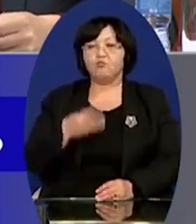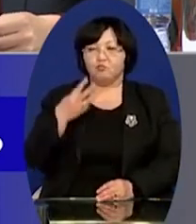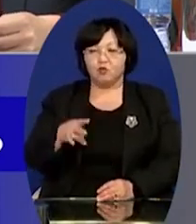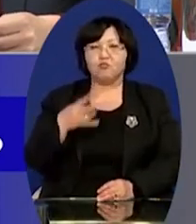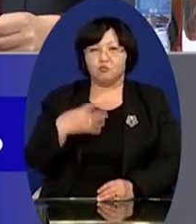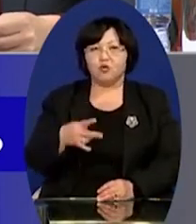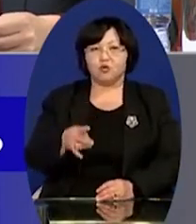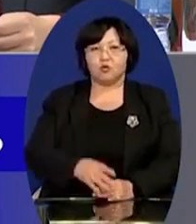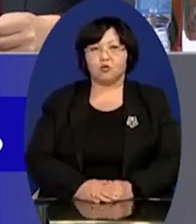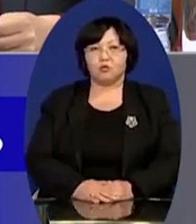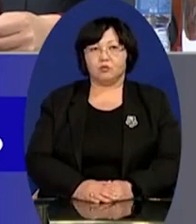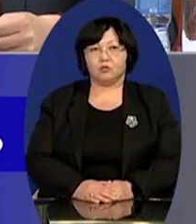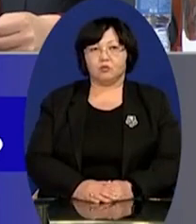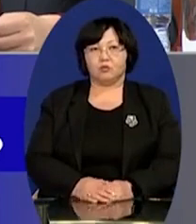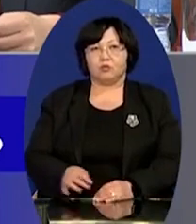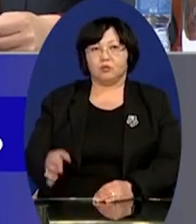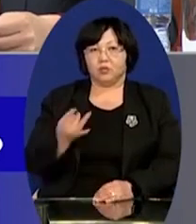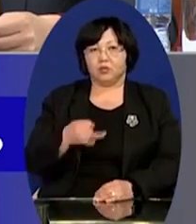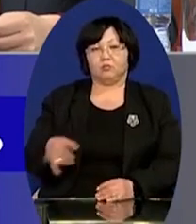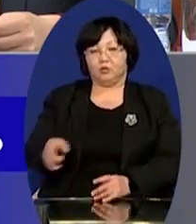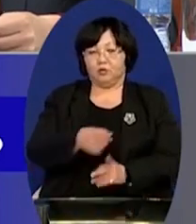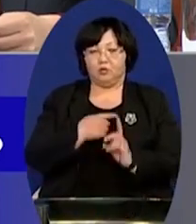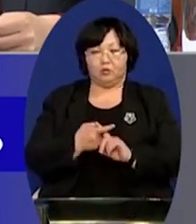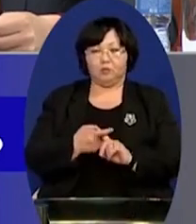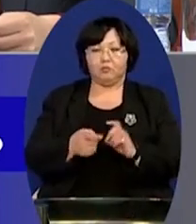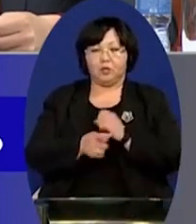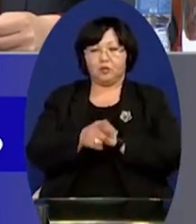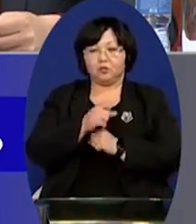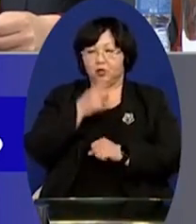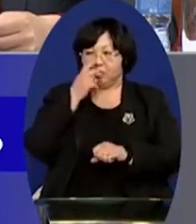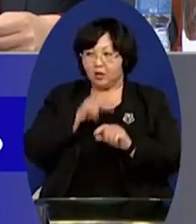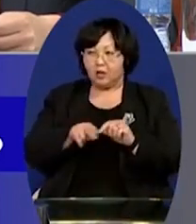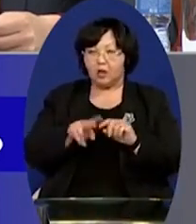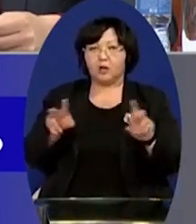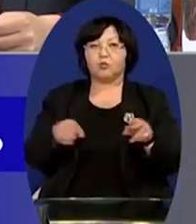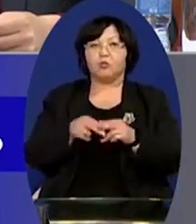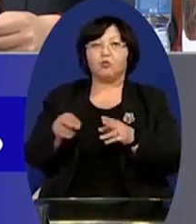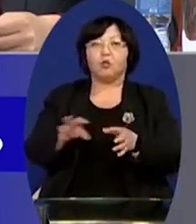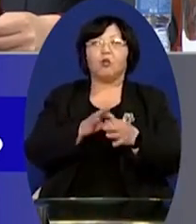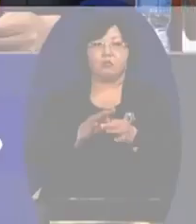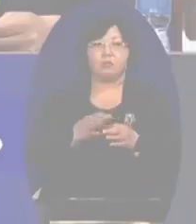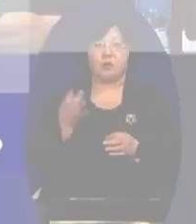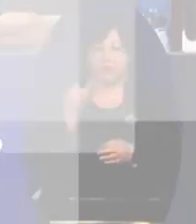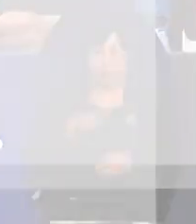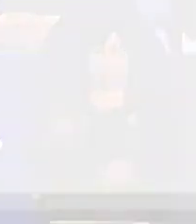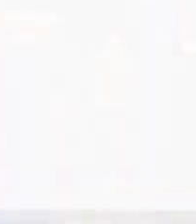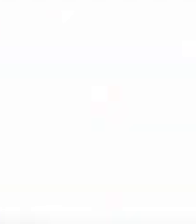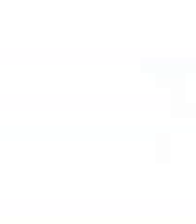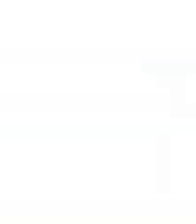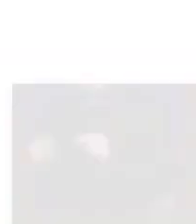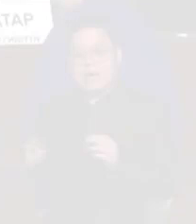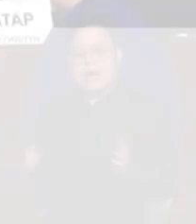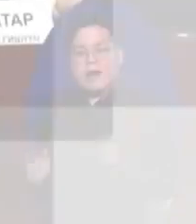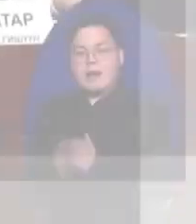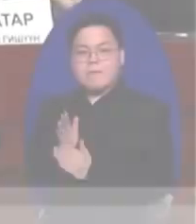Ийм хамааралтай байна гэд одоо манай шинжээчийн дүгэлт гарчаад байгаа байхгүй юу? Тийм учраас асуугаад байна.